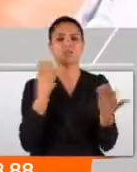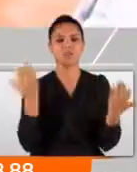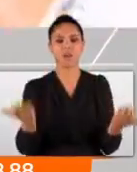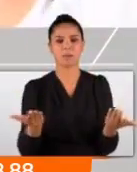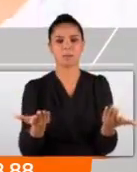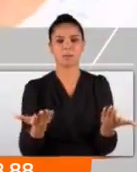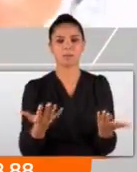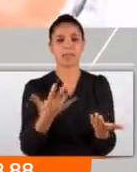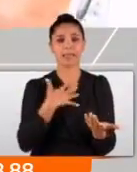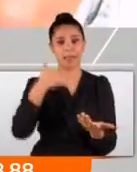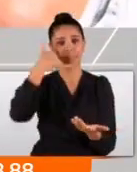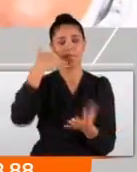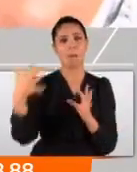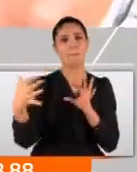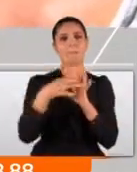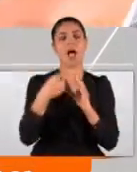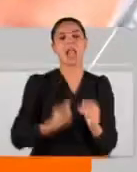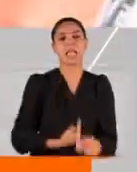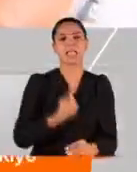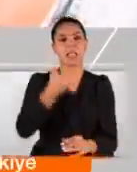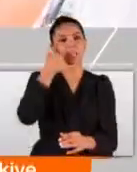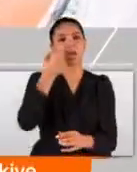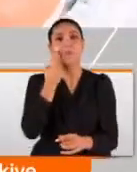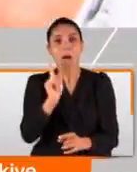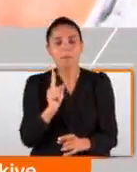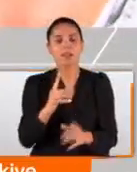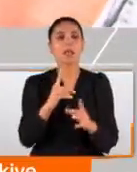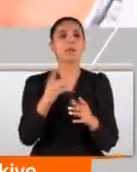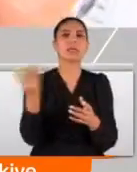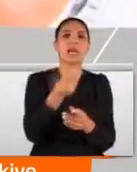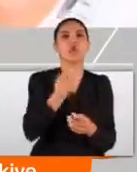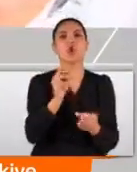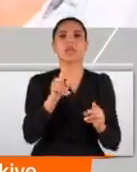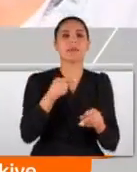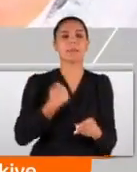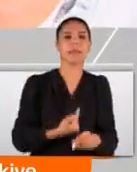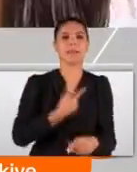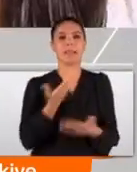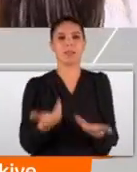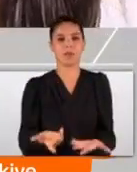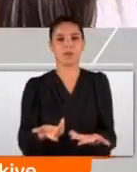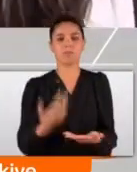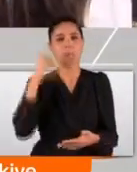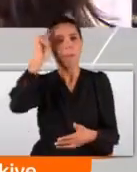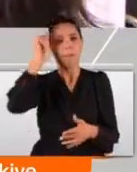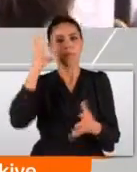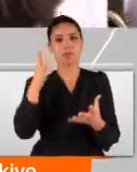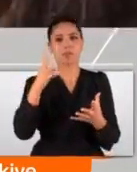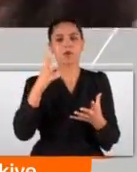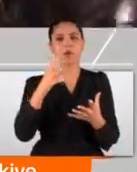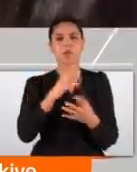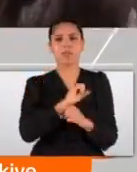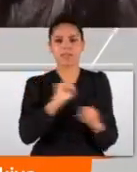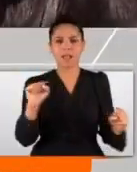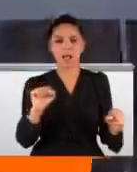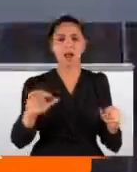karşıyayız. Kendimi telefona bağımlı gibi hissediyorum. Sanki telefonuma bakmazsam bir şeyleri kaçırıyormuşum gibi bir hissiyat oluşuyor. Psikolojimize o kadar çok şey yükleniyor ki